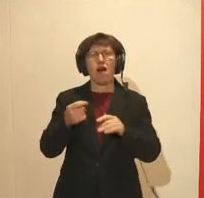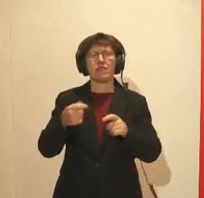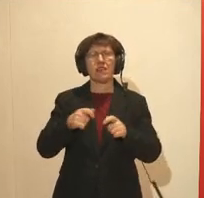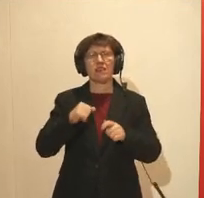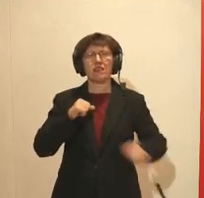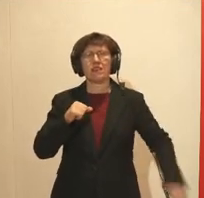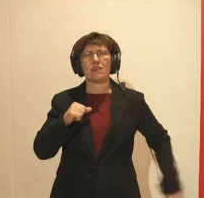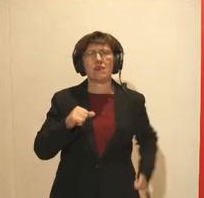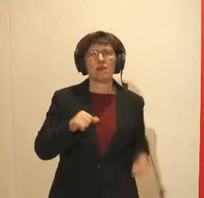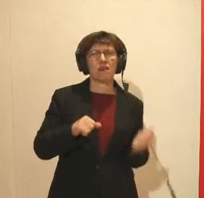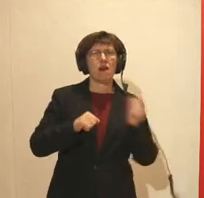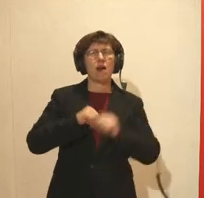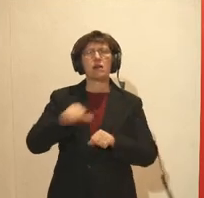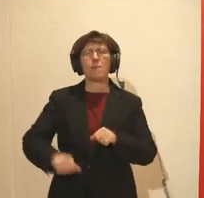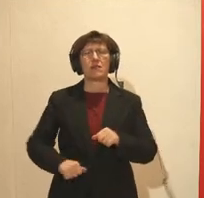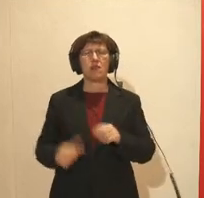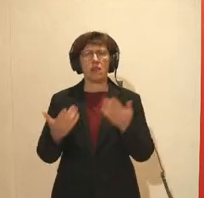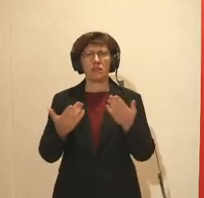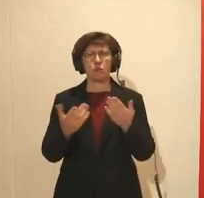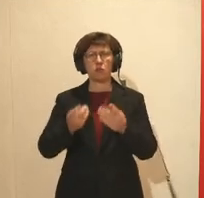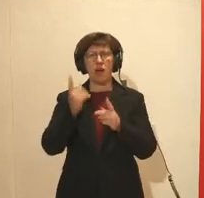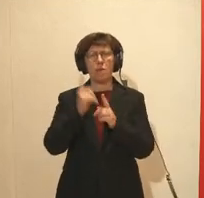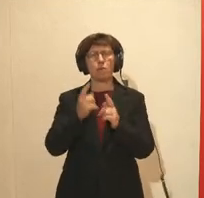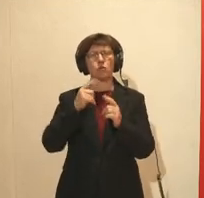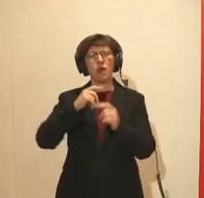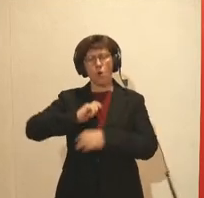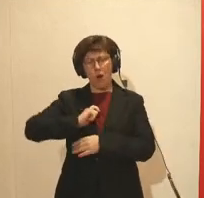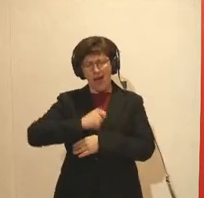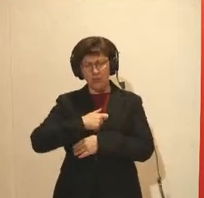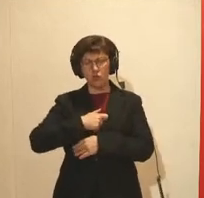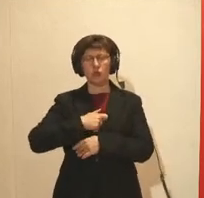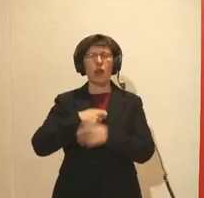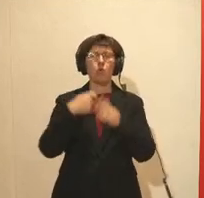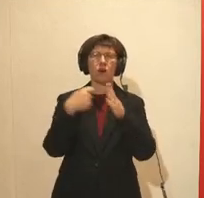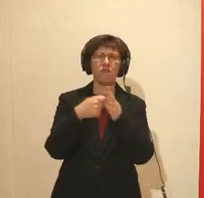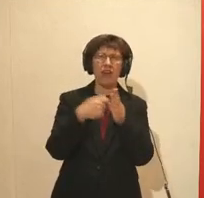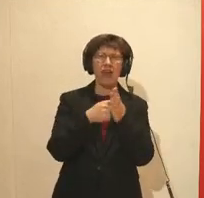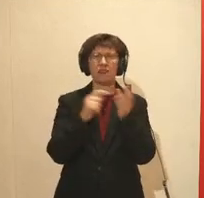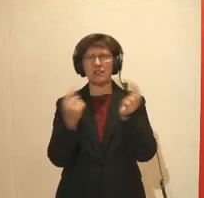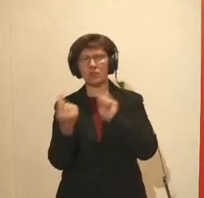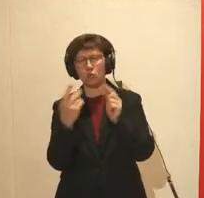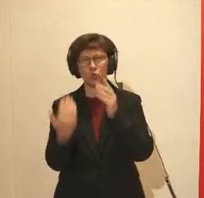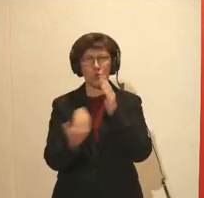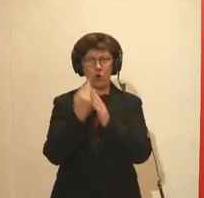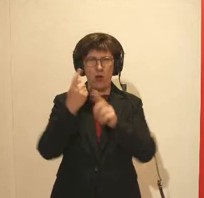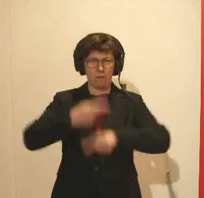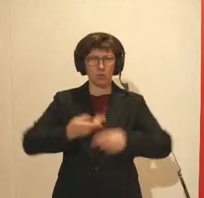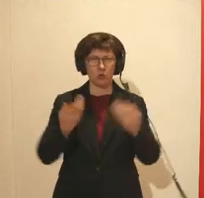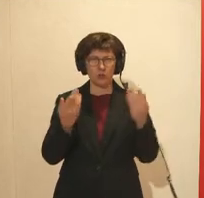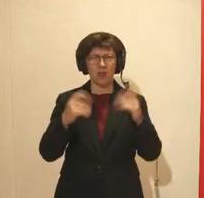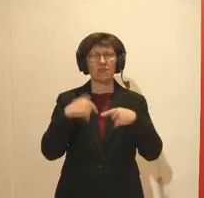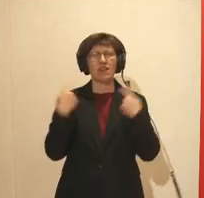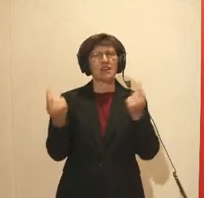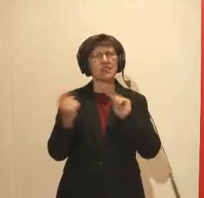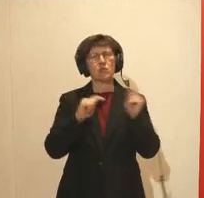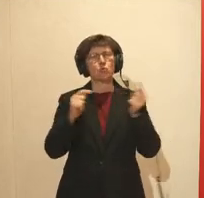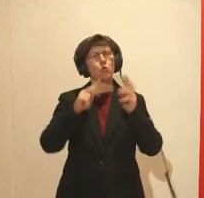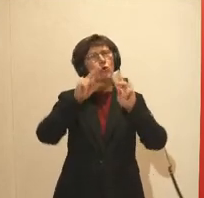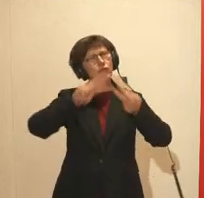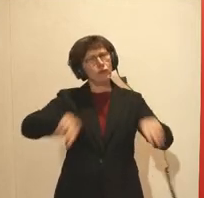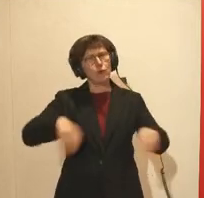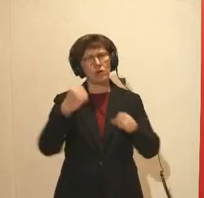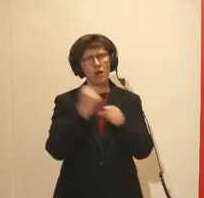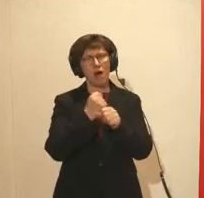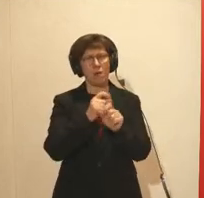auch einstellungen und werte neu nachdenken wir haben würde tja aber erschrocken